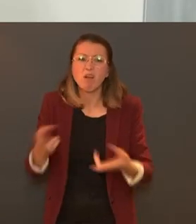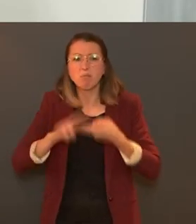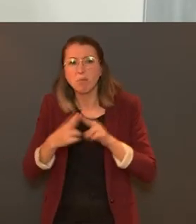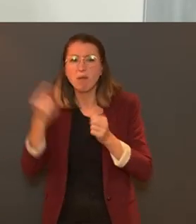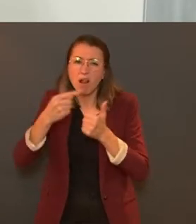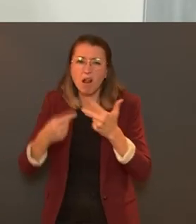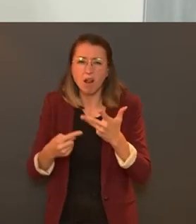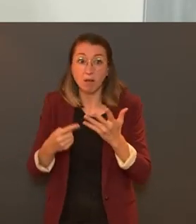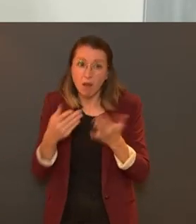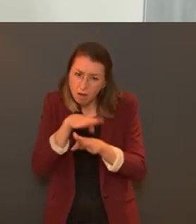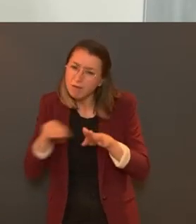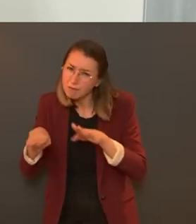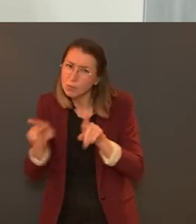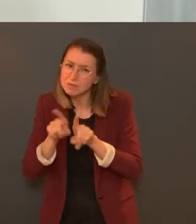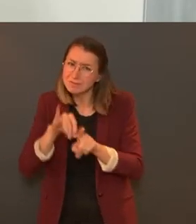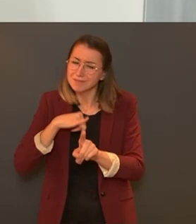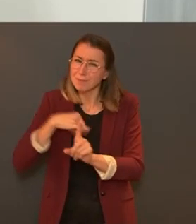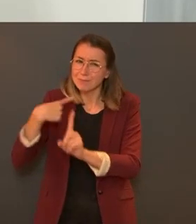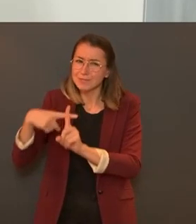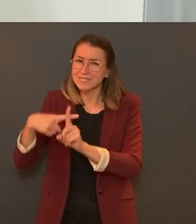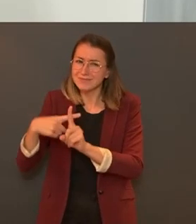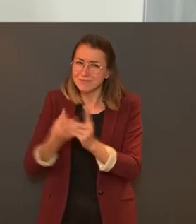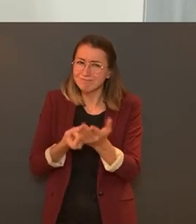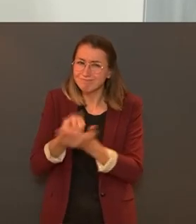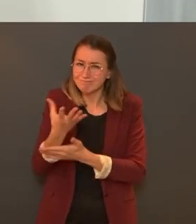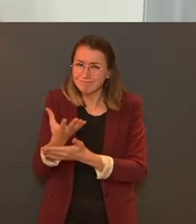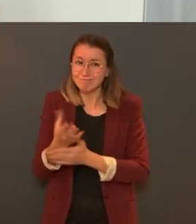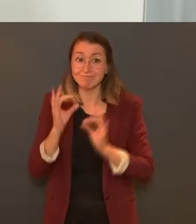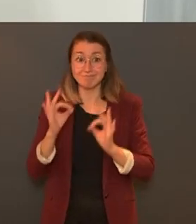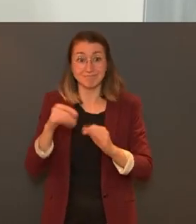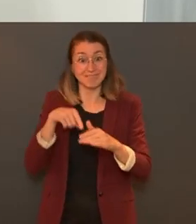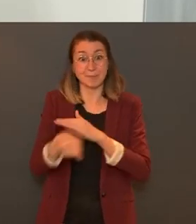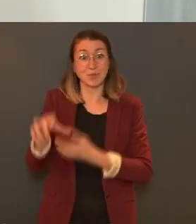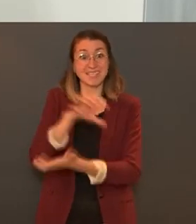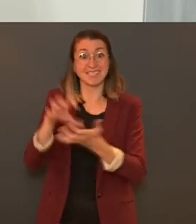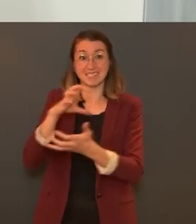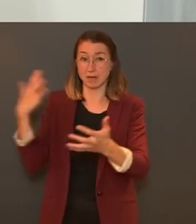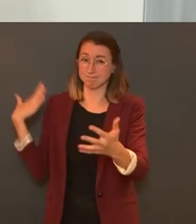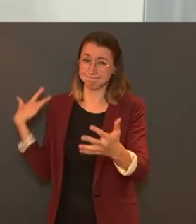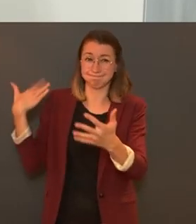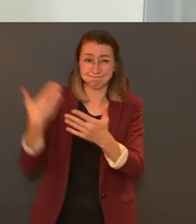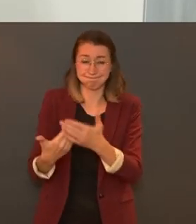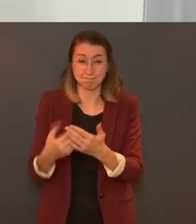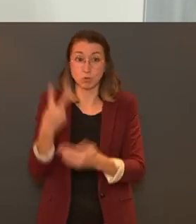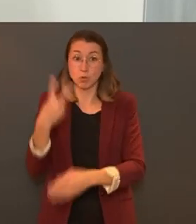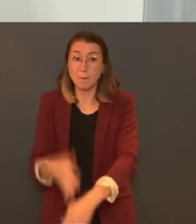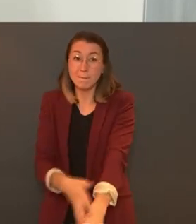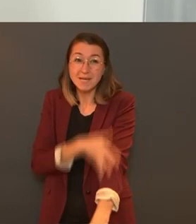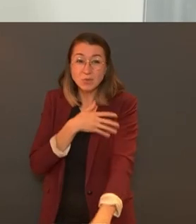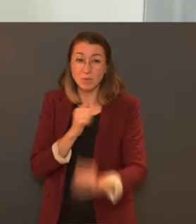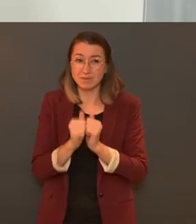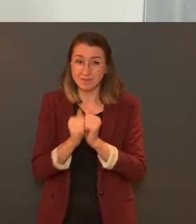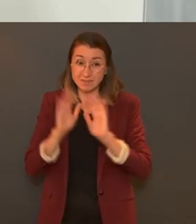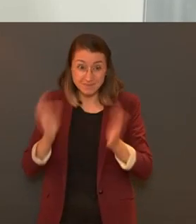début de la crise, nous avons effectué plus de 2 millions de tests. Nous sommes actuellement à une moyenne de 250 000 tests par semaine